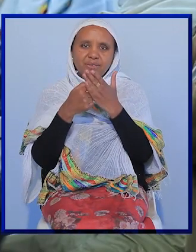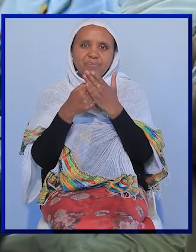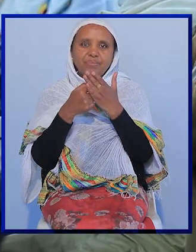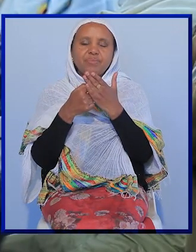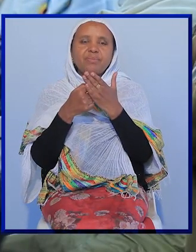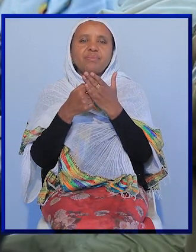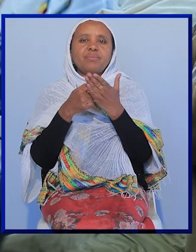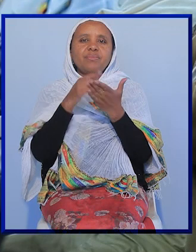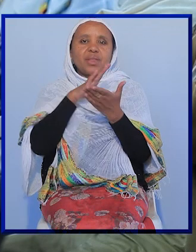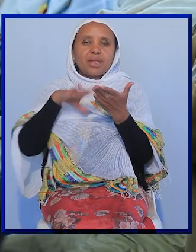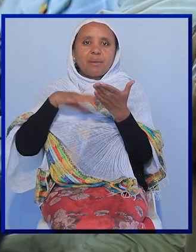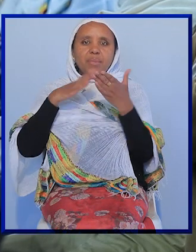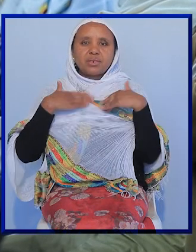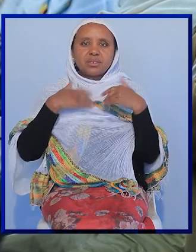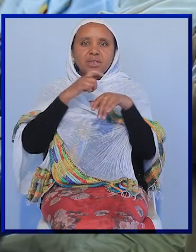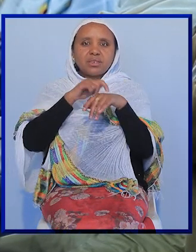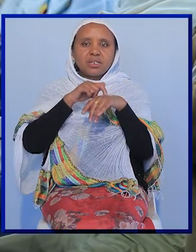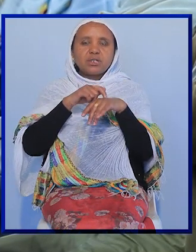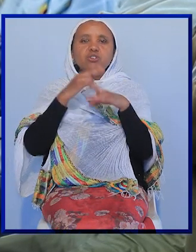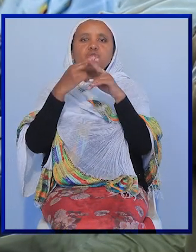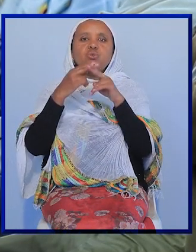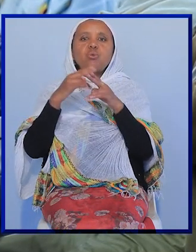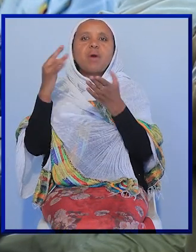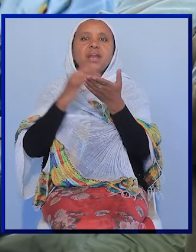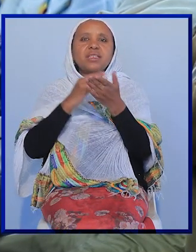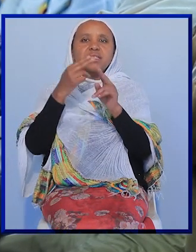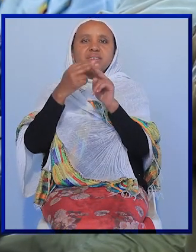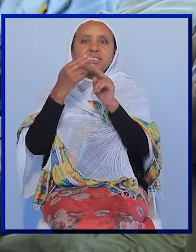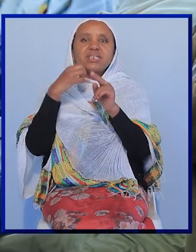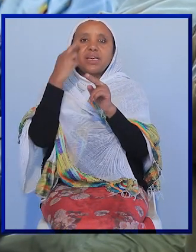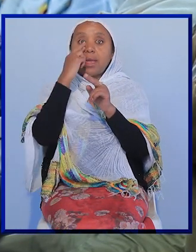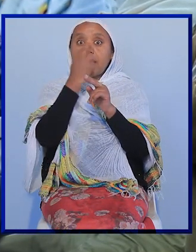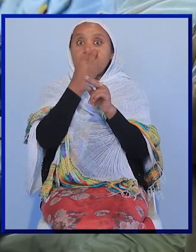የታምርሽ ዜና ባስደሰተኝ ጊዜ ስሙ ማህሌተ ጽጌ የሚባል ምስጋናን